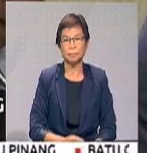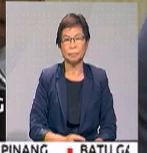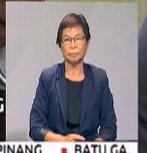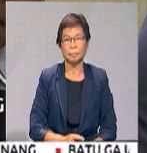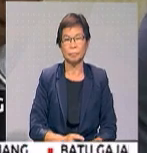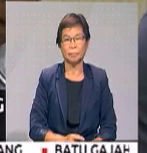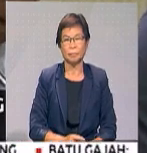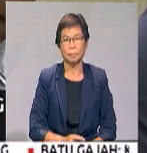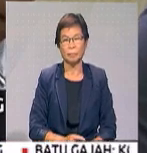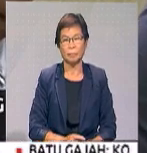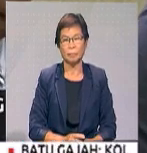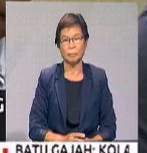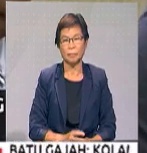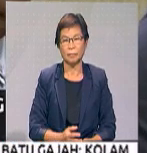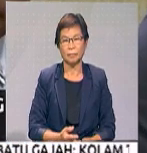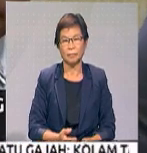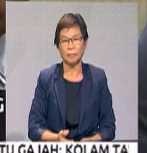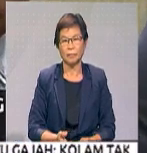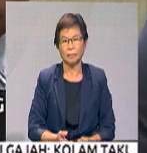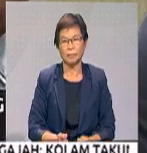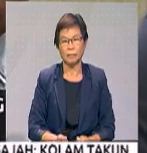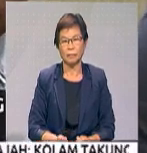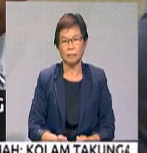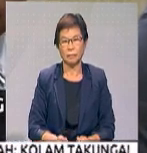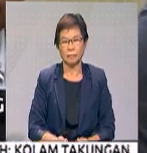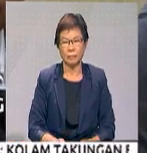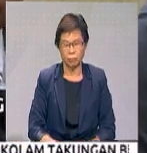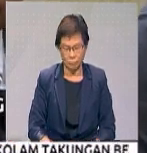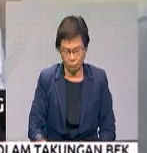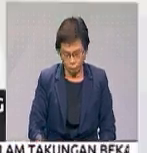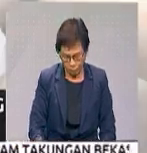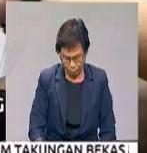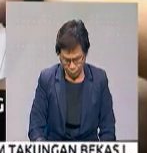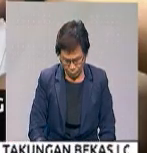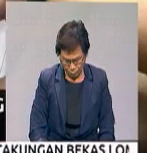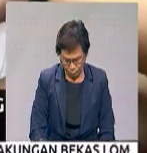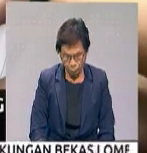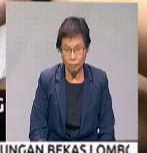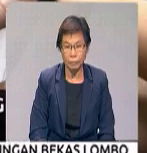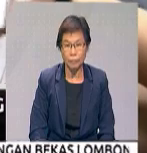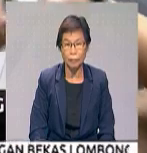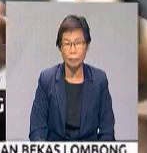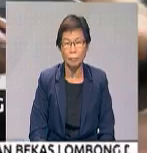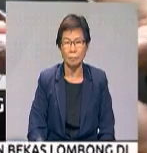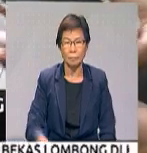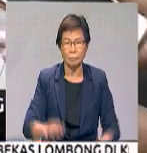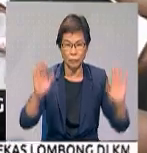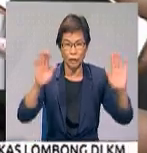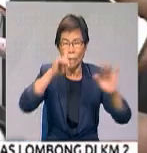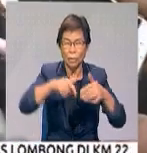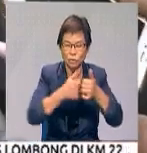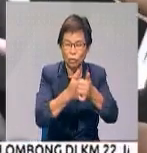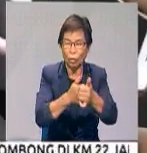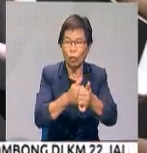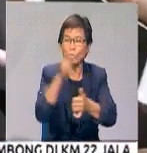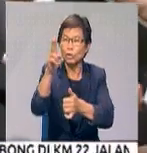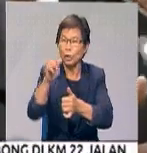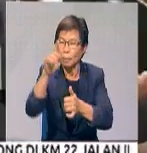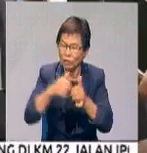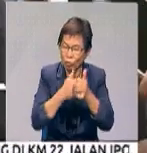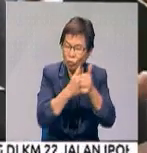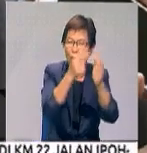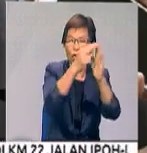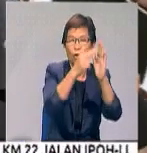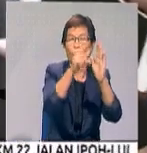Tomorrow, which paper are you from? Tomorrow you open the star paper from. No, they must follow the law. They have not followed the law, so we will